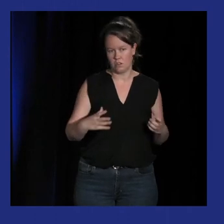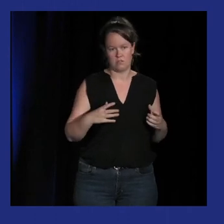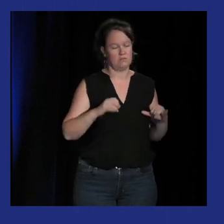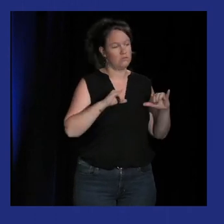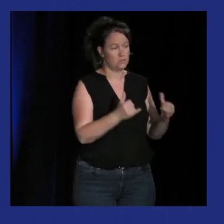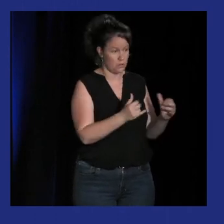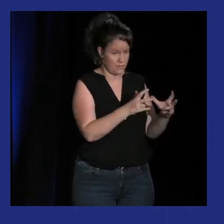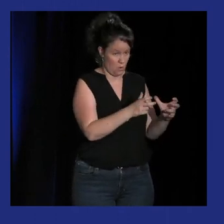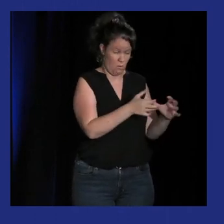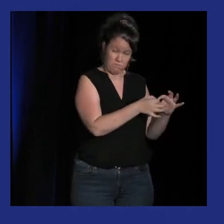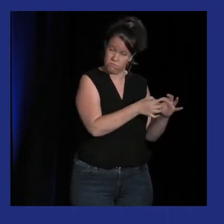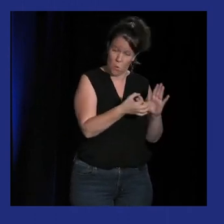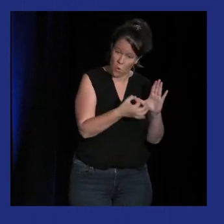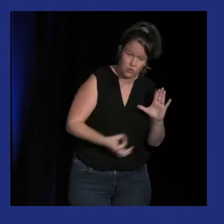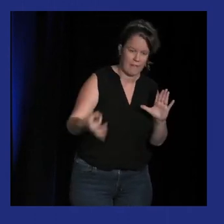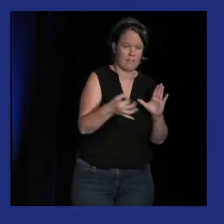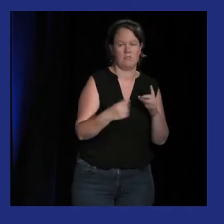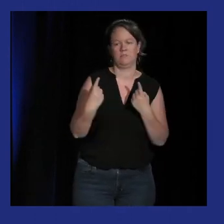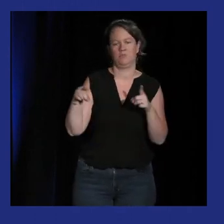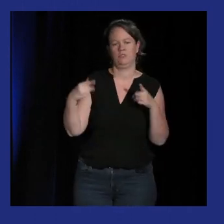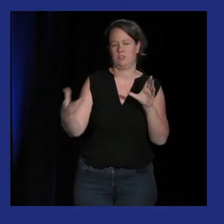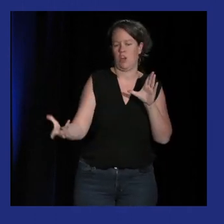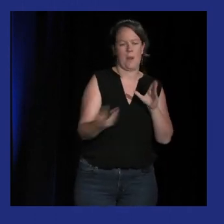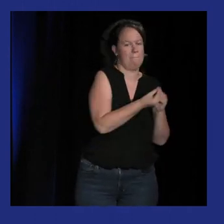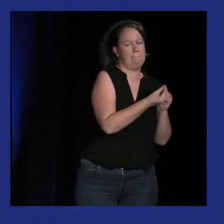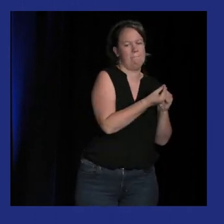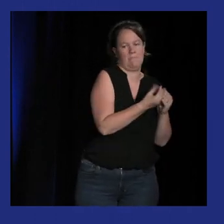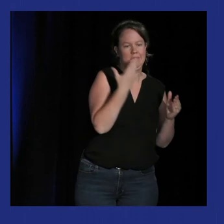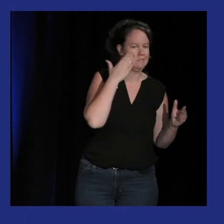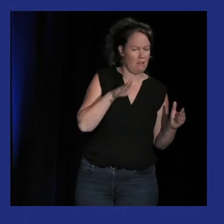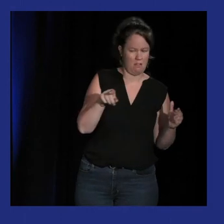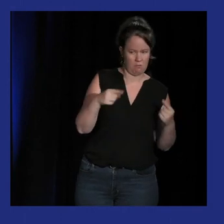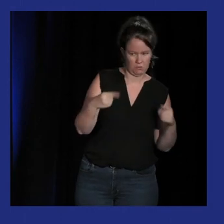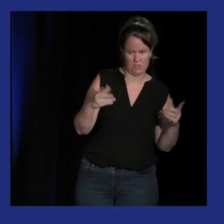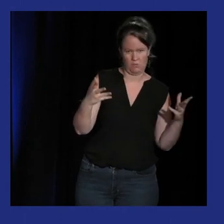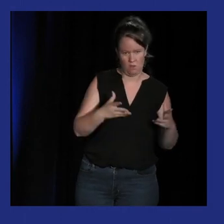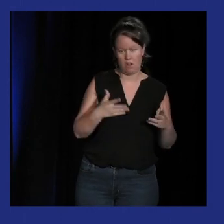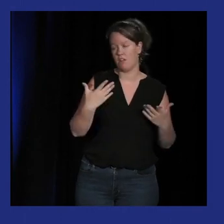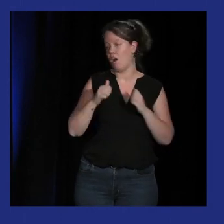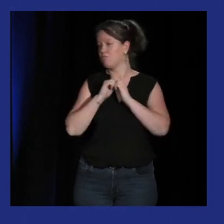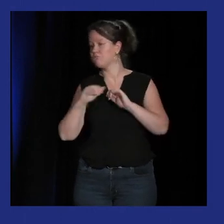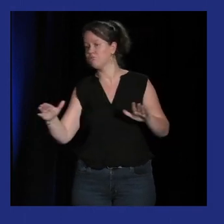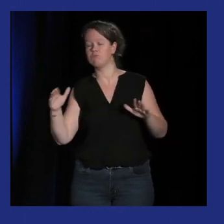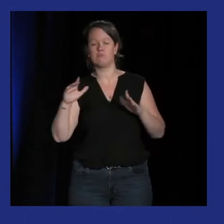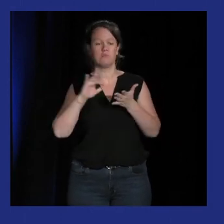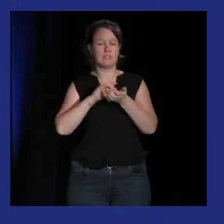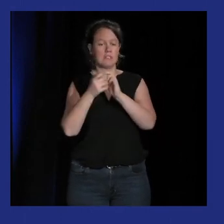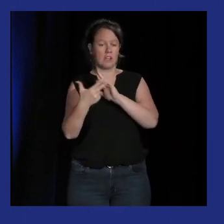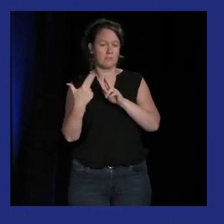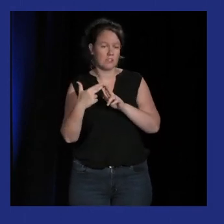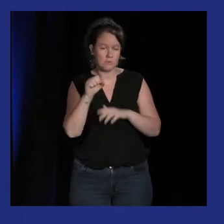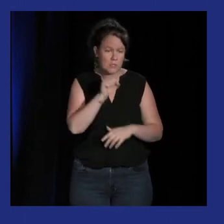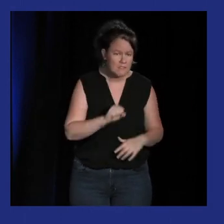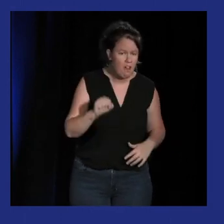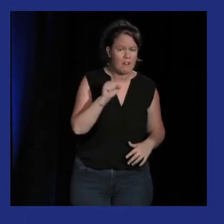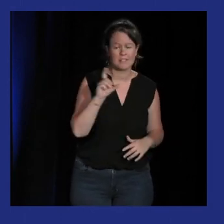associée en particulier grâce aux plateformes de streaming qui permettent une distribution beaucoup plus facile et moins coûteuse d'après vous qu'est-ce qui